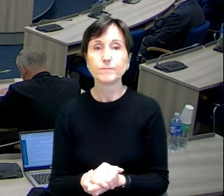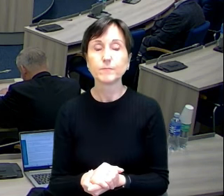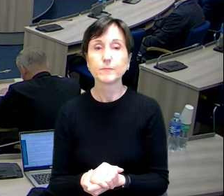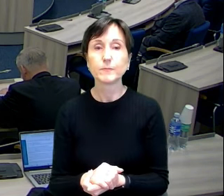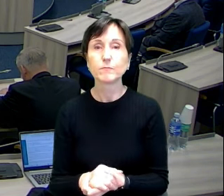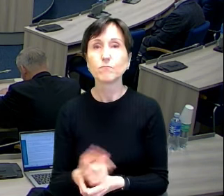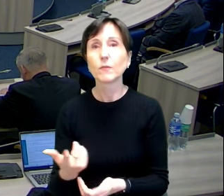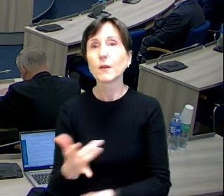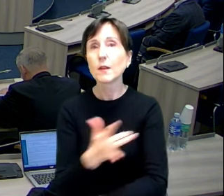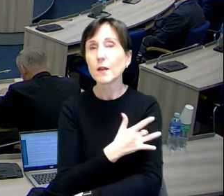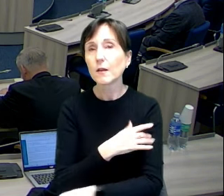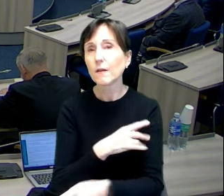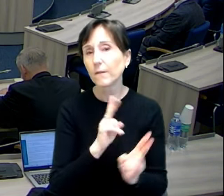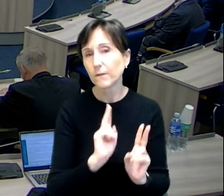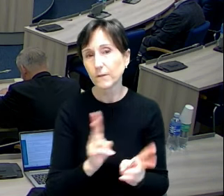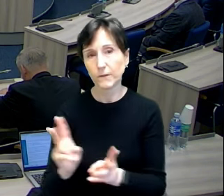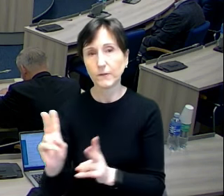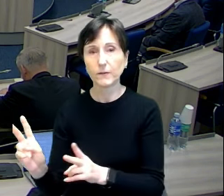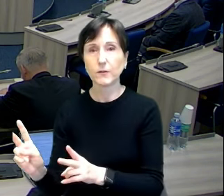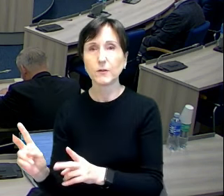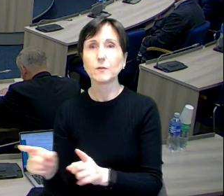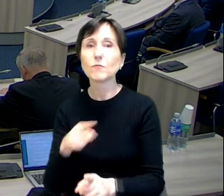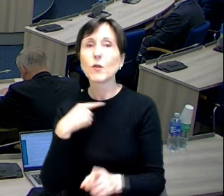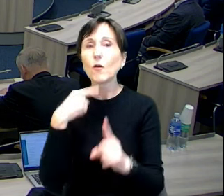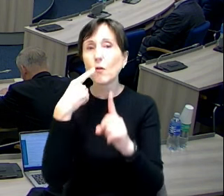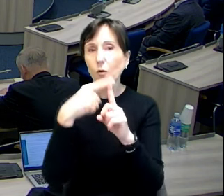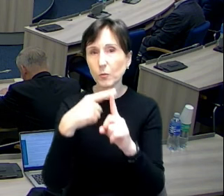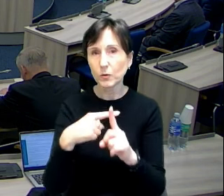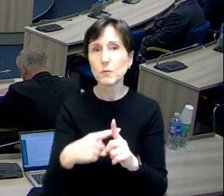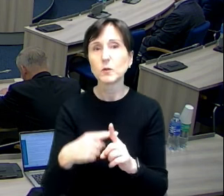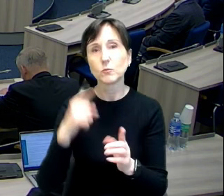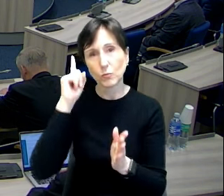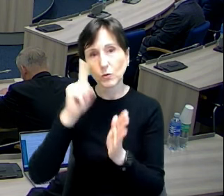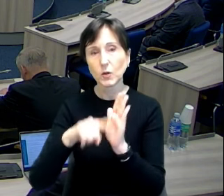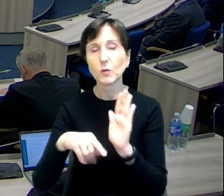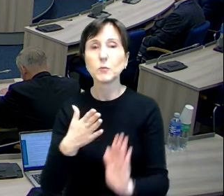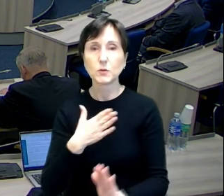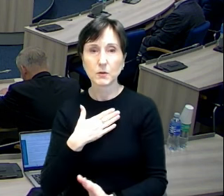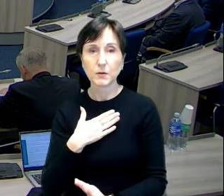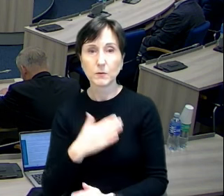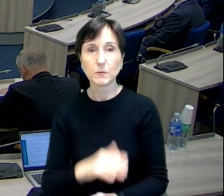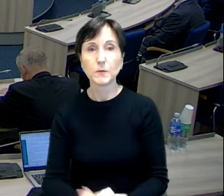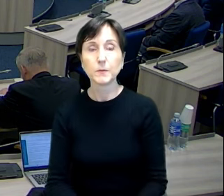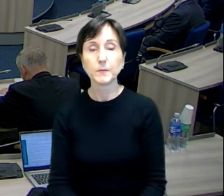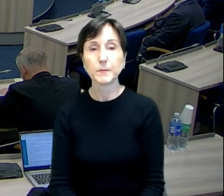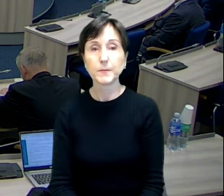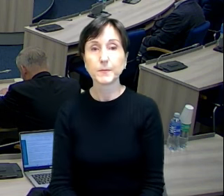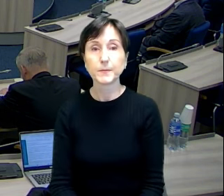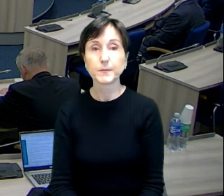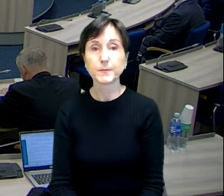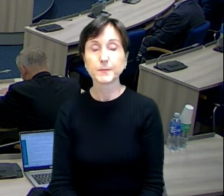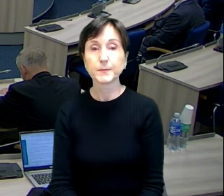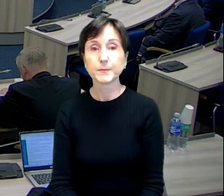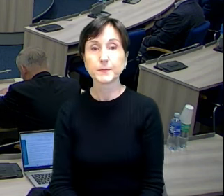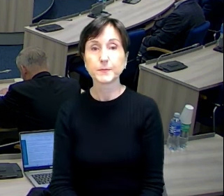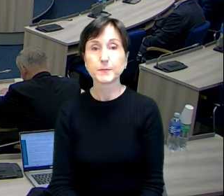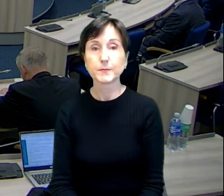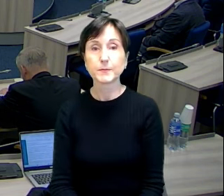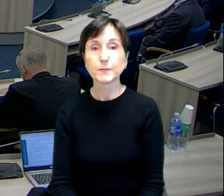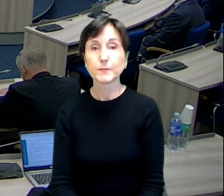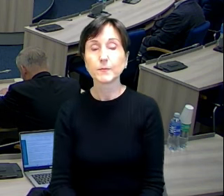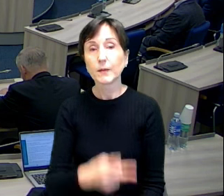jėgų optimizmo ir tikėjimo tą ką darote ir tuo pačiu turiu įpareigojimą iš lietuvos